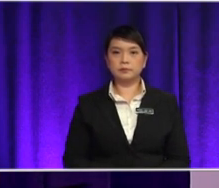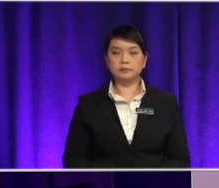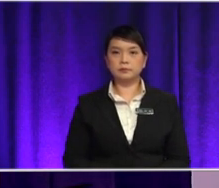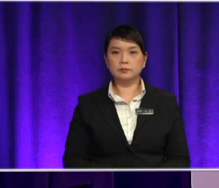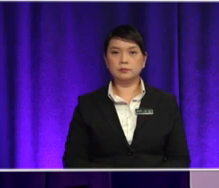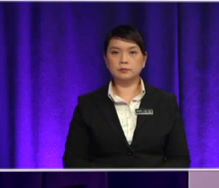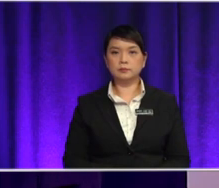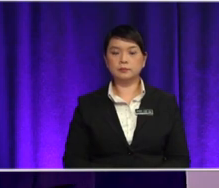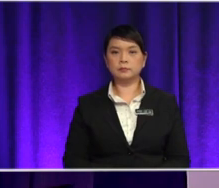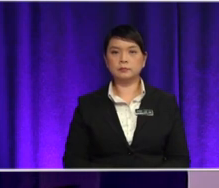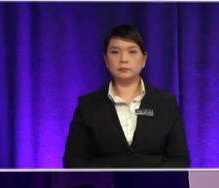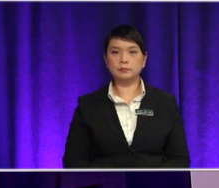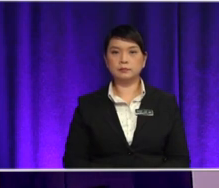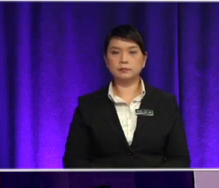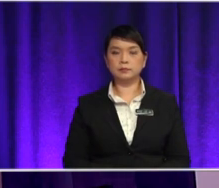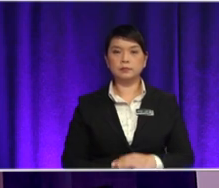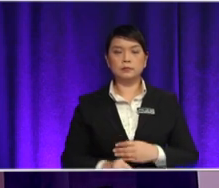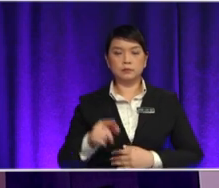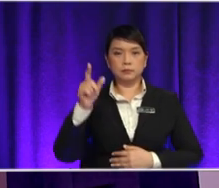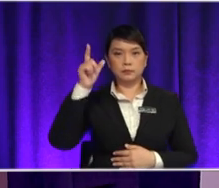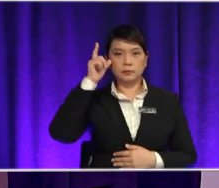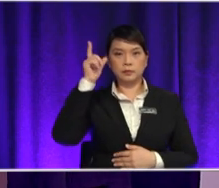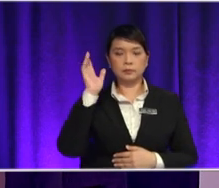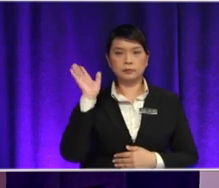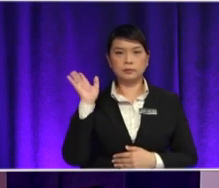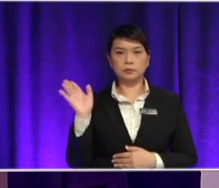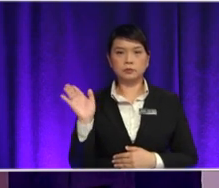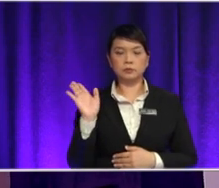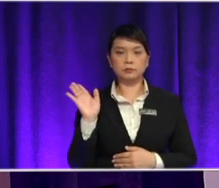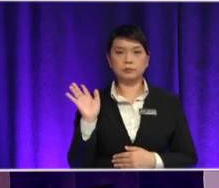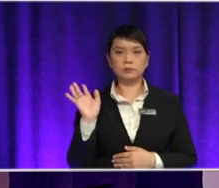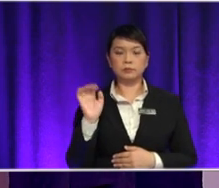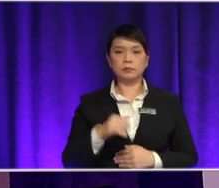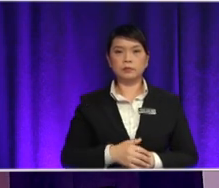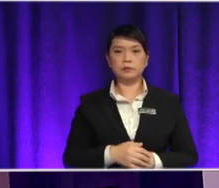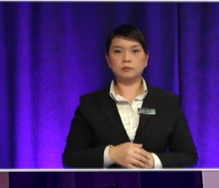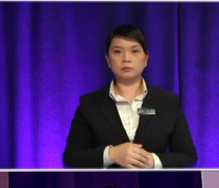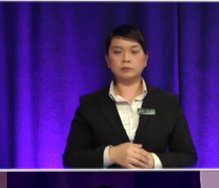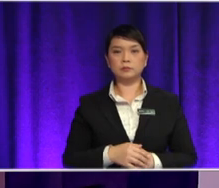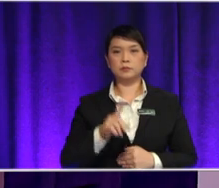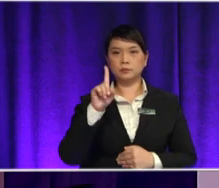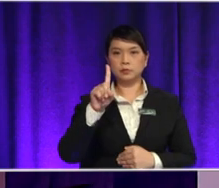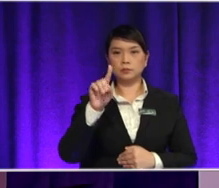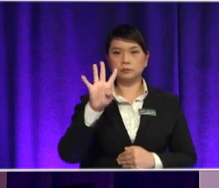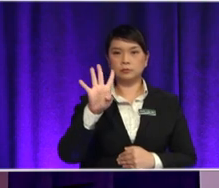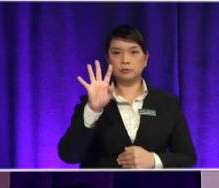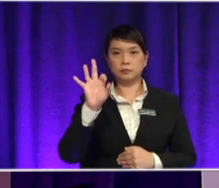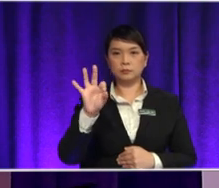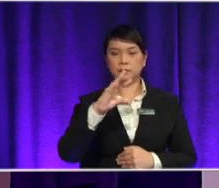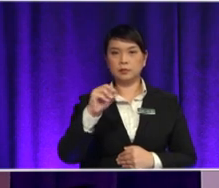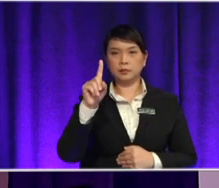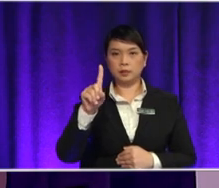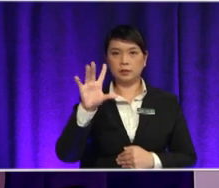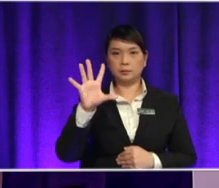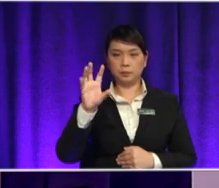had atas kelas pertama 149. Itu kaedah dia. Tambah kedua-dua nilai, bahagi dengan dua, dan